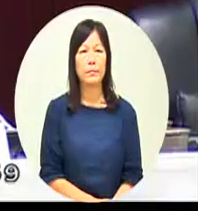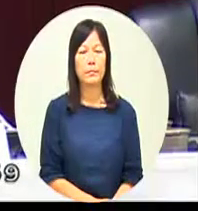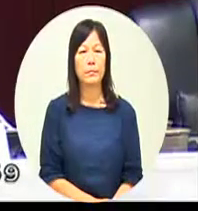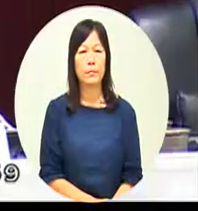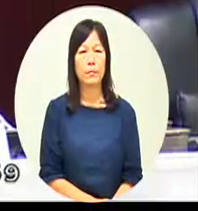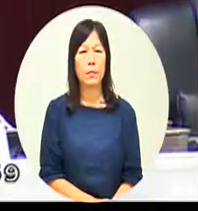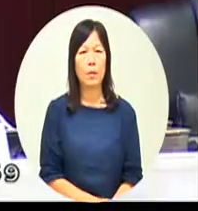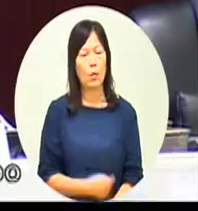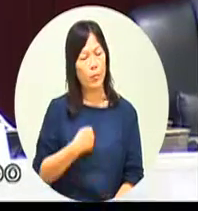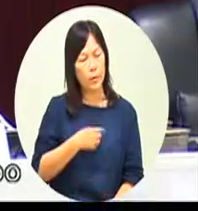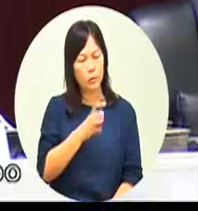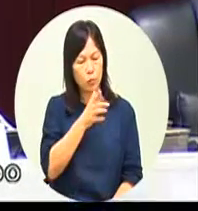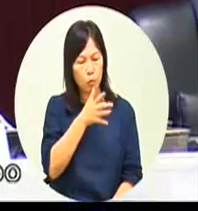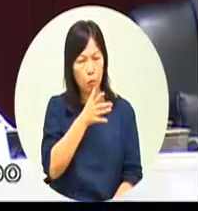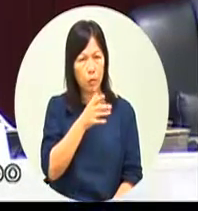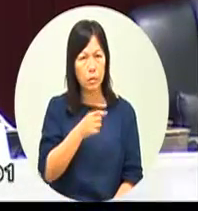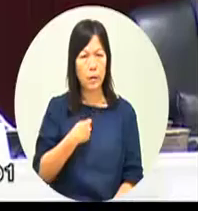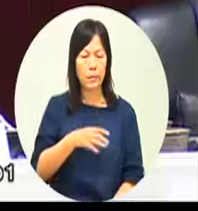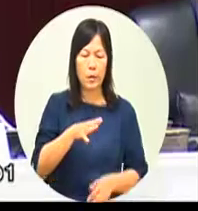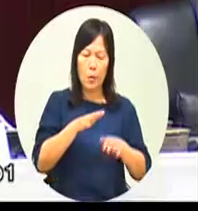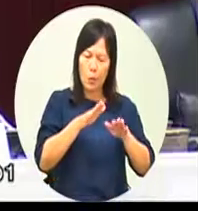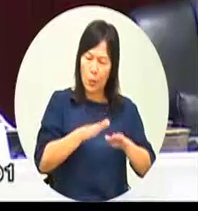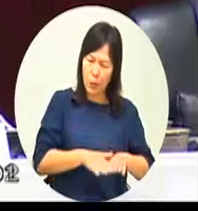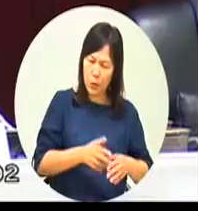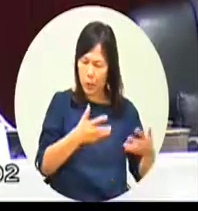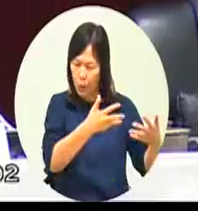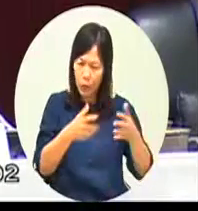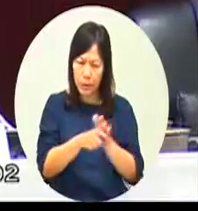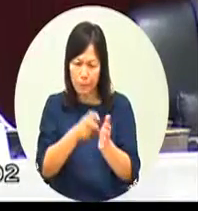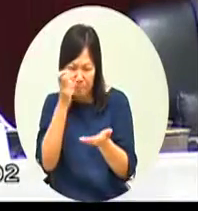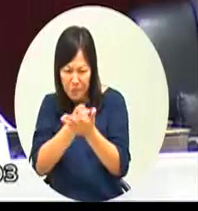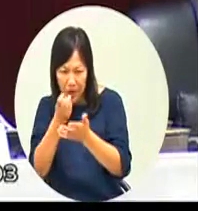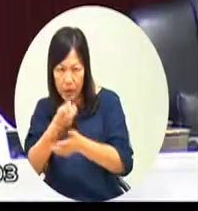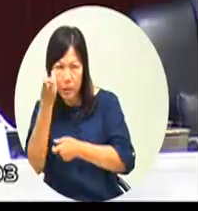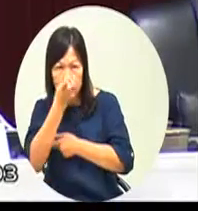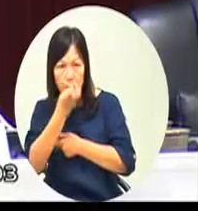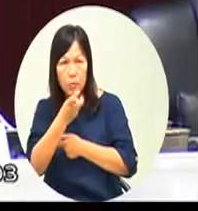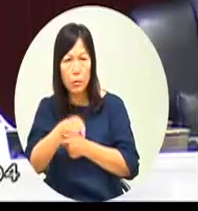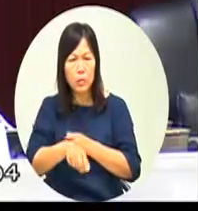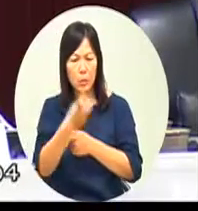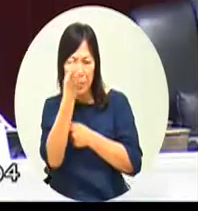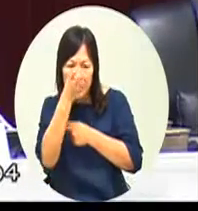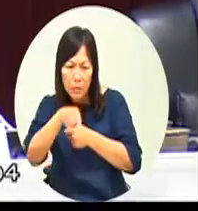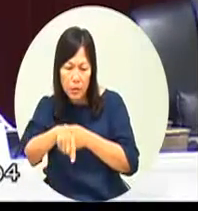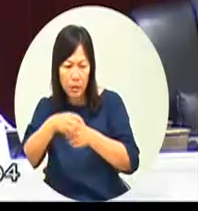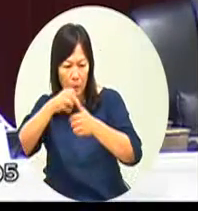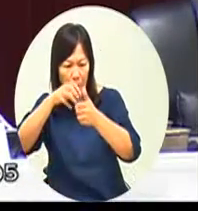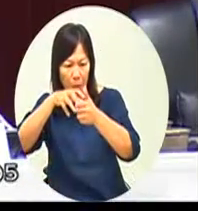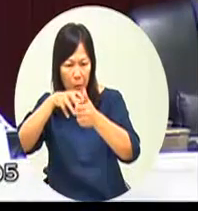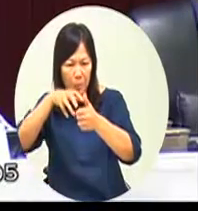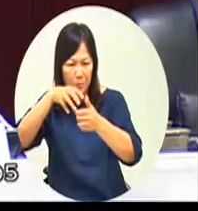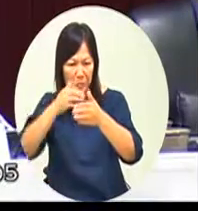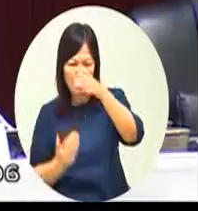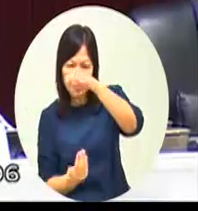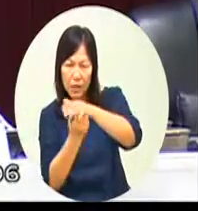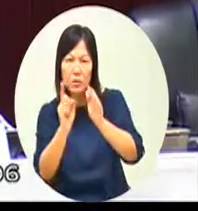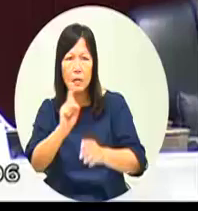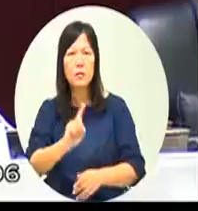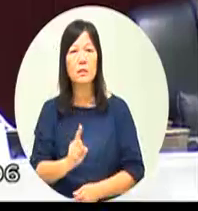我们讲的理性问政、严格监督，这个监督的底线到底在哪